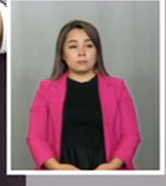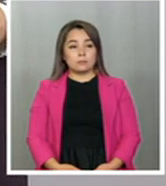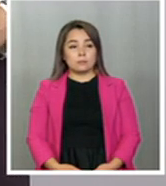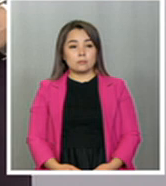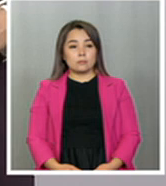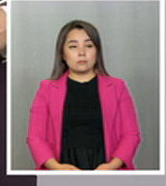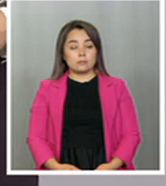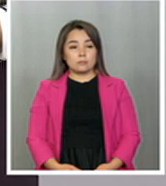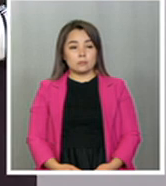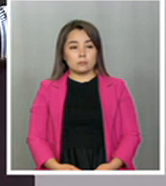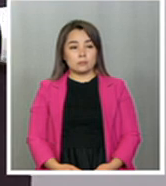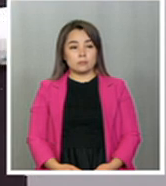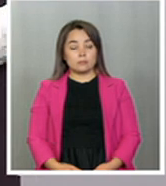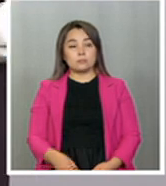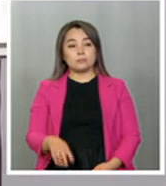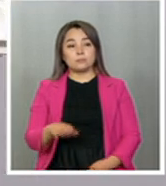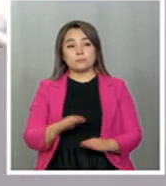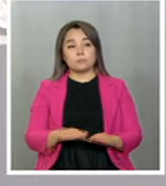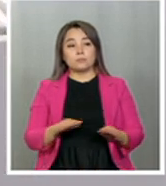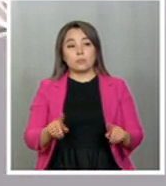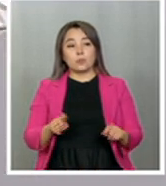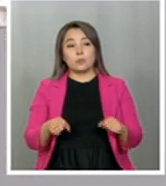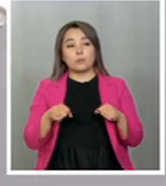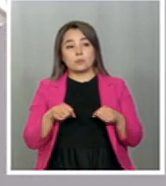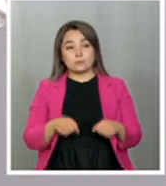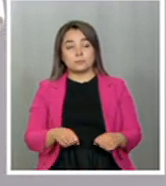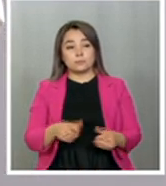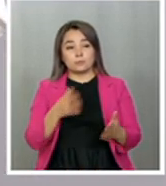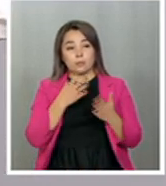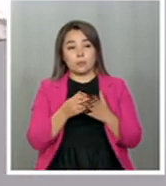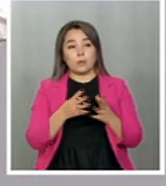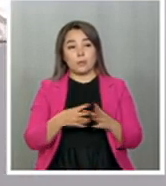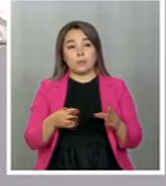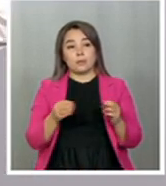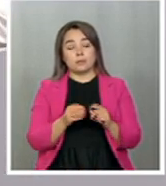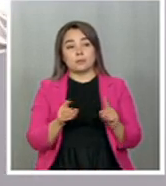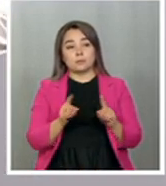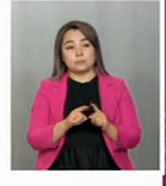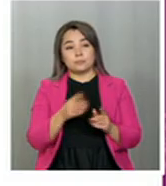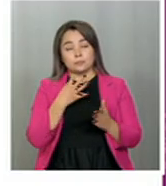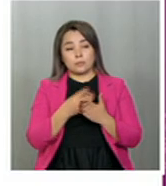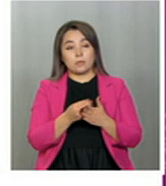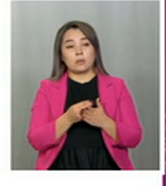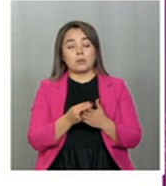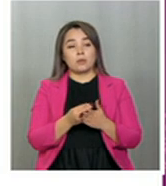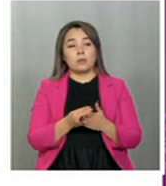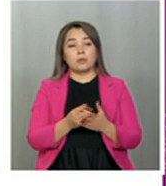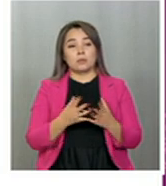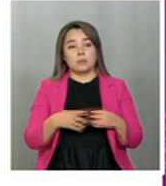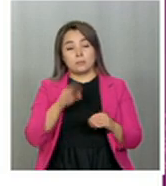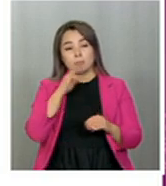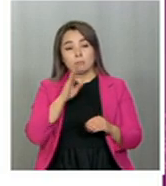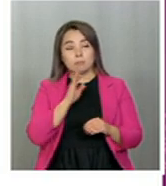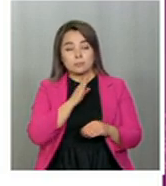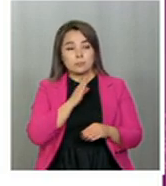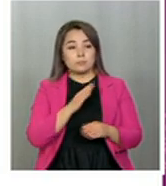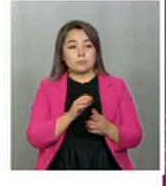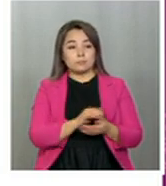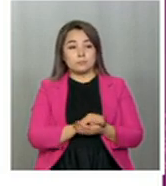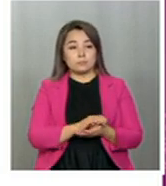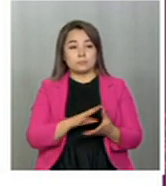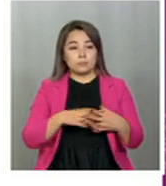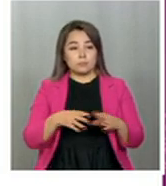Бала неге құқылы? Бала өз отбасында ата-анасымен өмір сүруге, тынығуға және